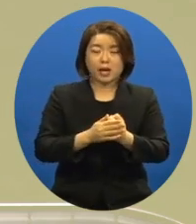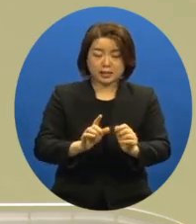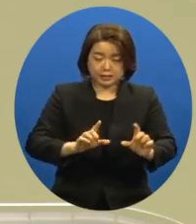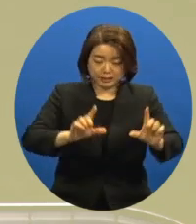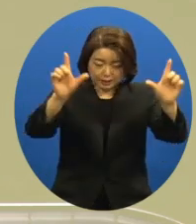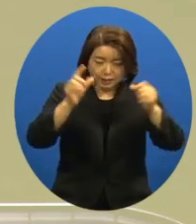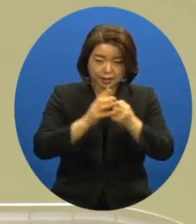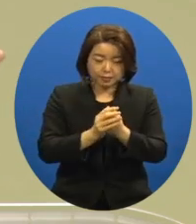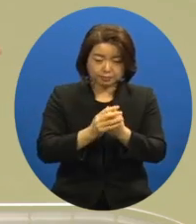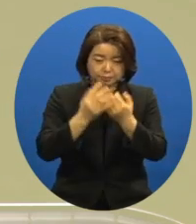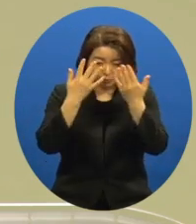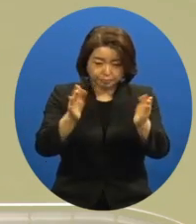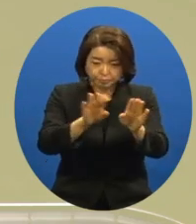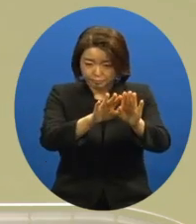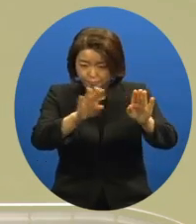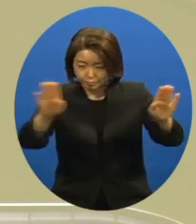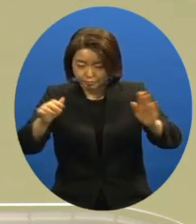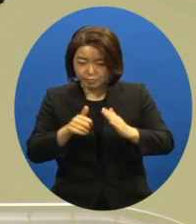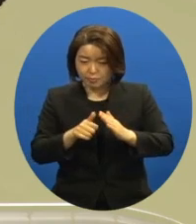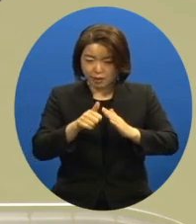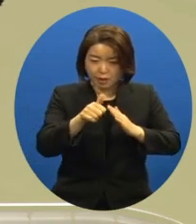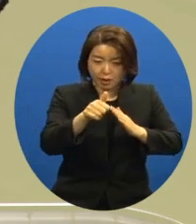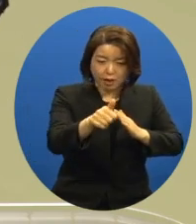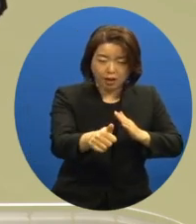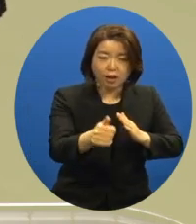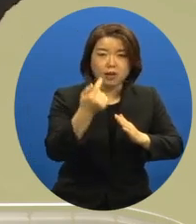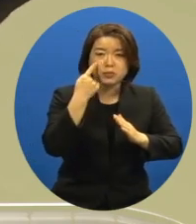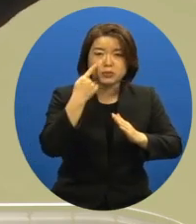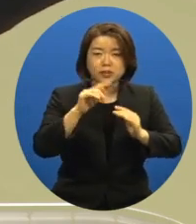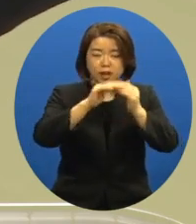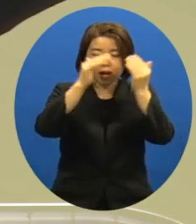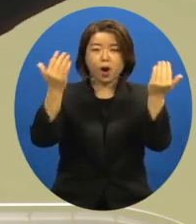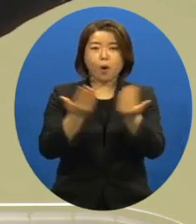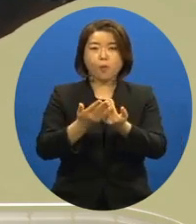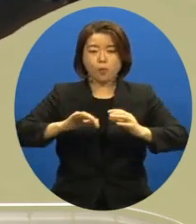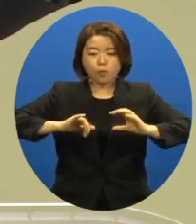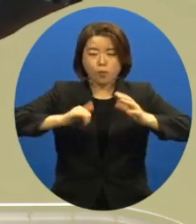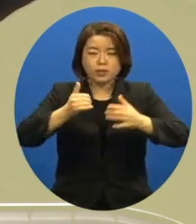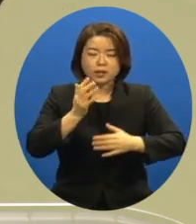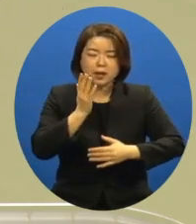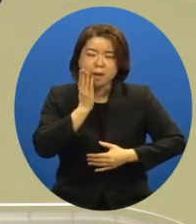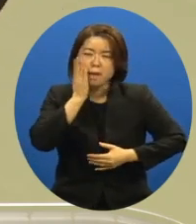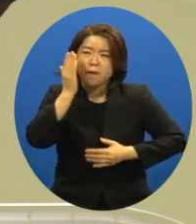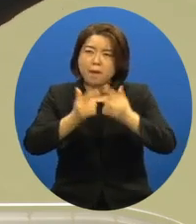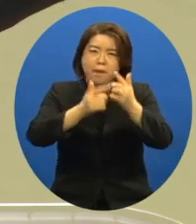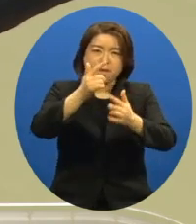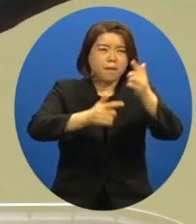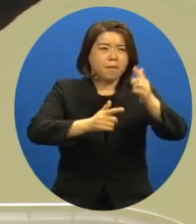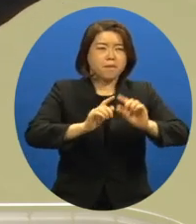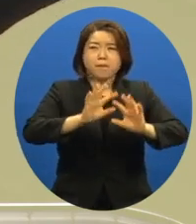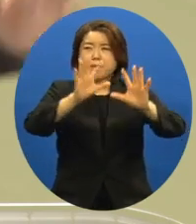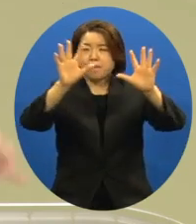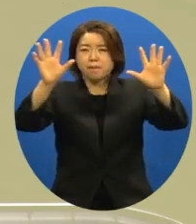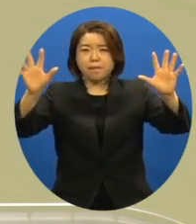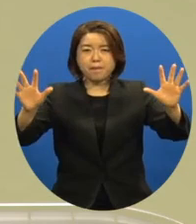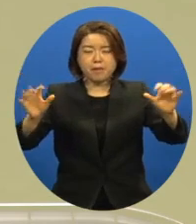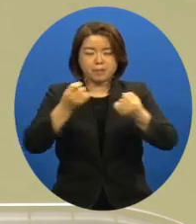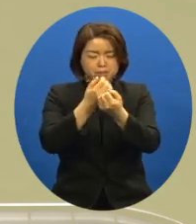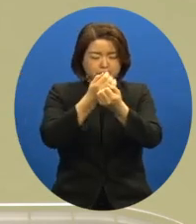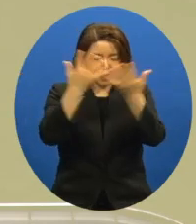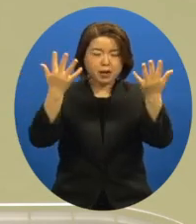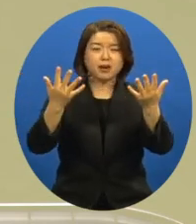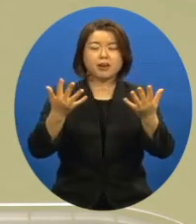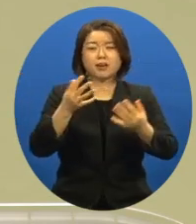문이 열리고 나와 보니까 온 세상은 푸르른 나무로 아주 화창한